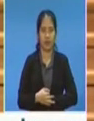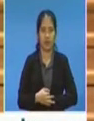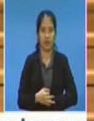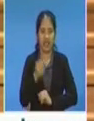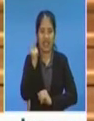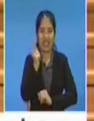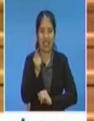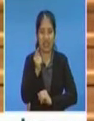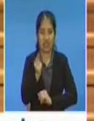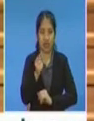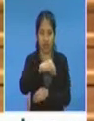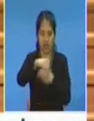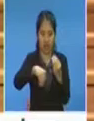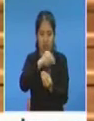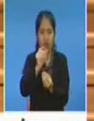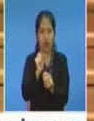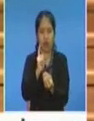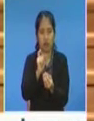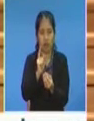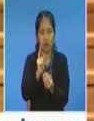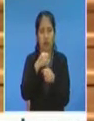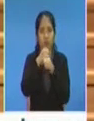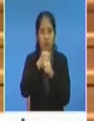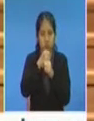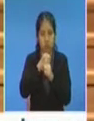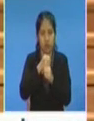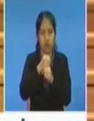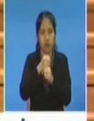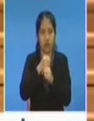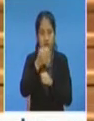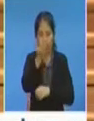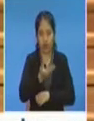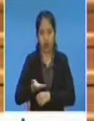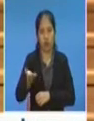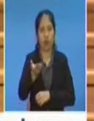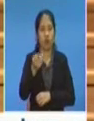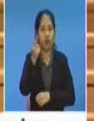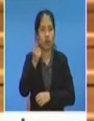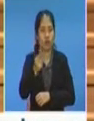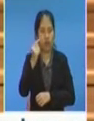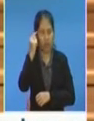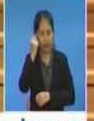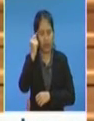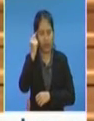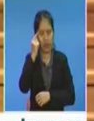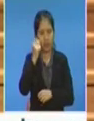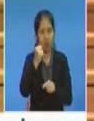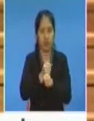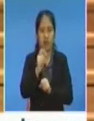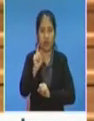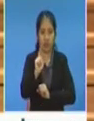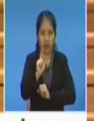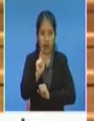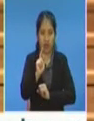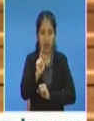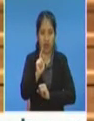จริงๆแล้วในเรื่องเศรษฐกิจของผู้สูงวัยเนี่ยเราจะต้องคำนึงถึงว่าให้ผู้สูงวัยอยู่ในสังคมได้อย่